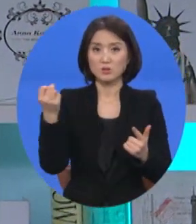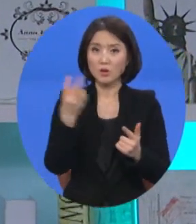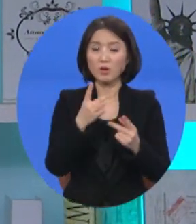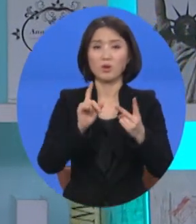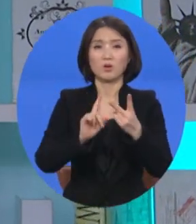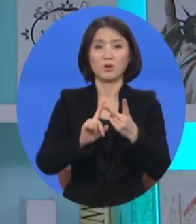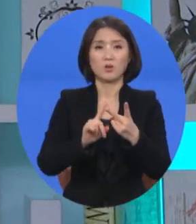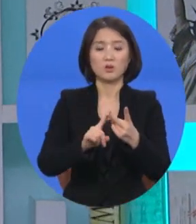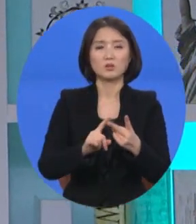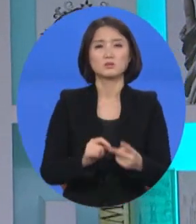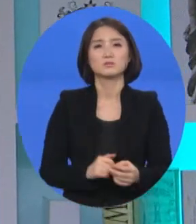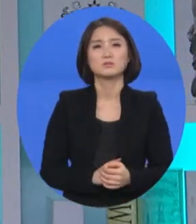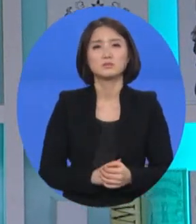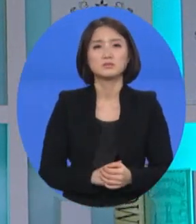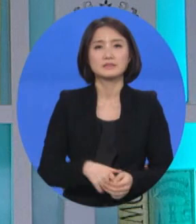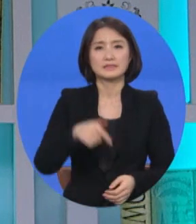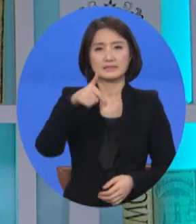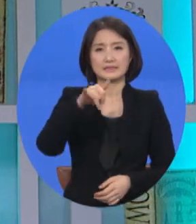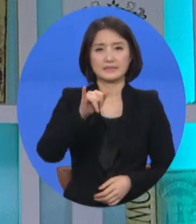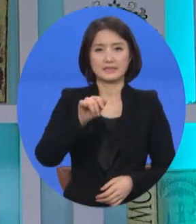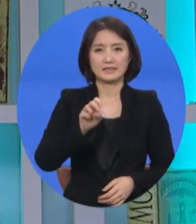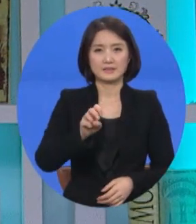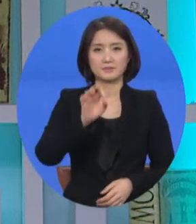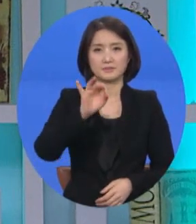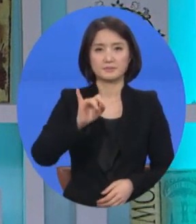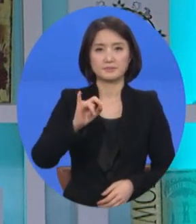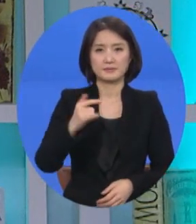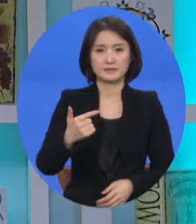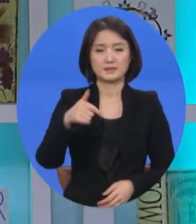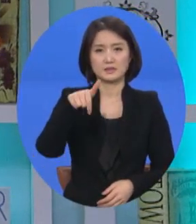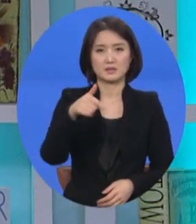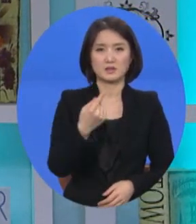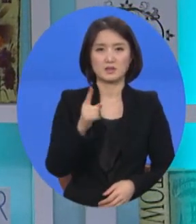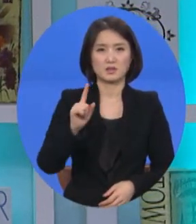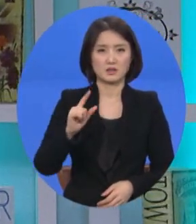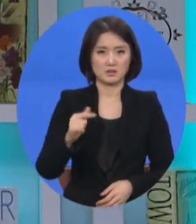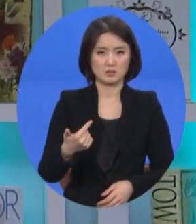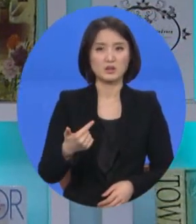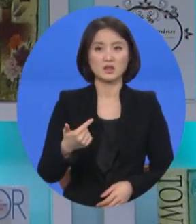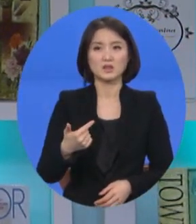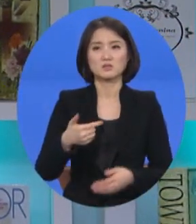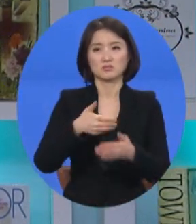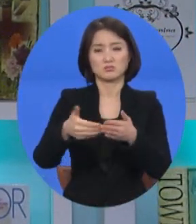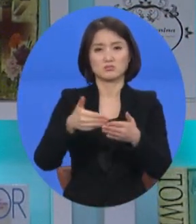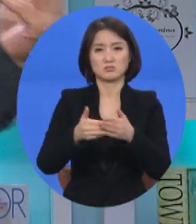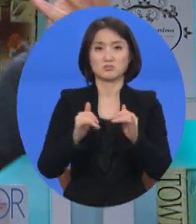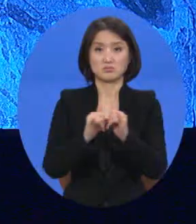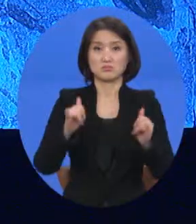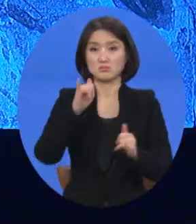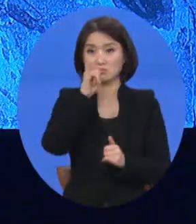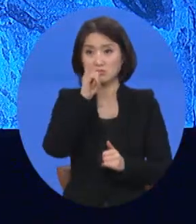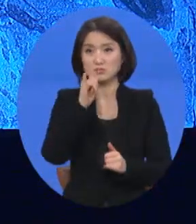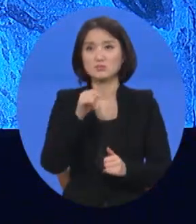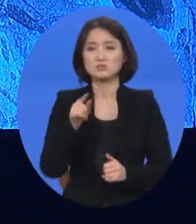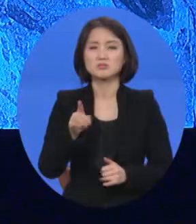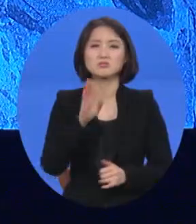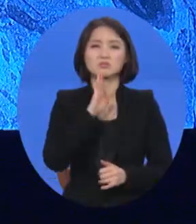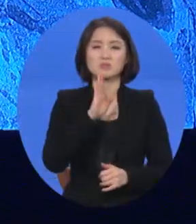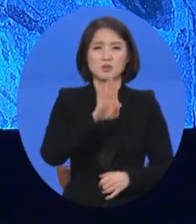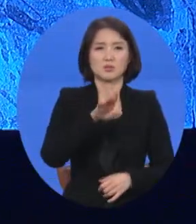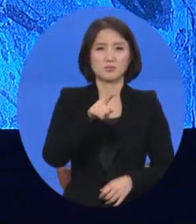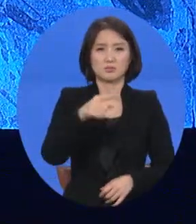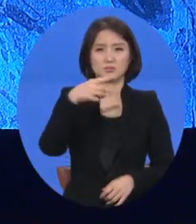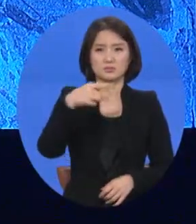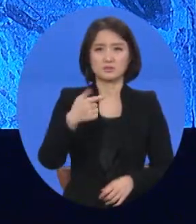화가인 김 관 이라는 선 비화가 도 역시 버드나무 늘어진 수양버들 가지에 앉아 있는